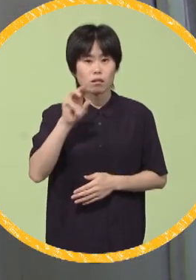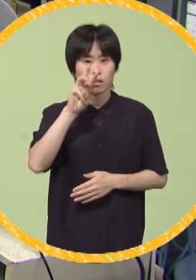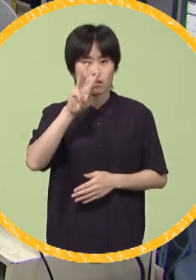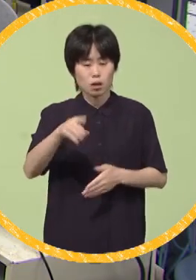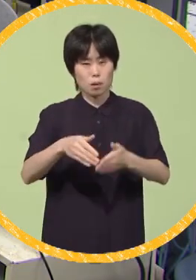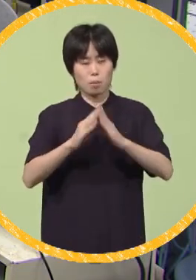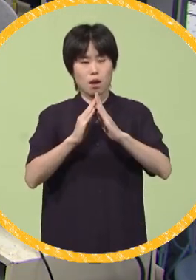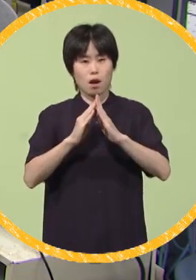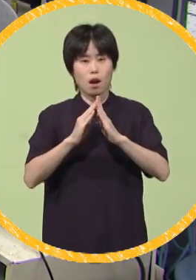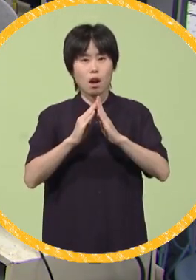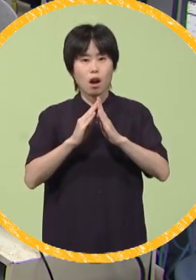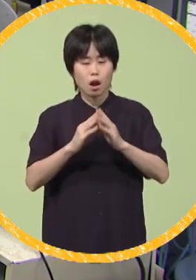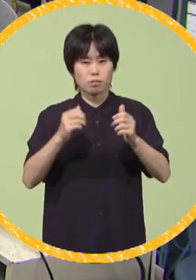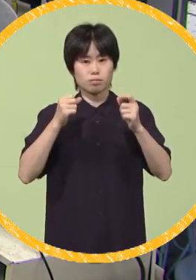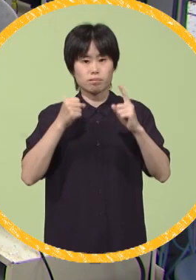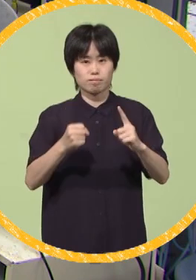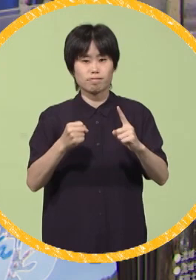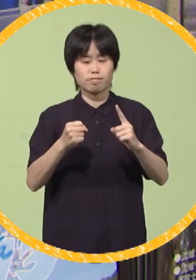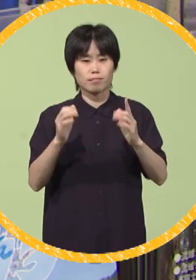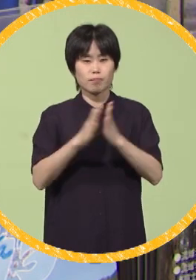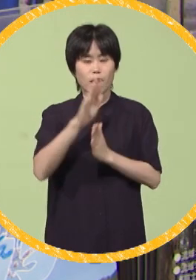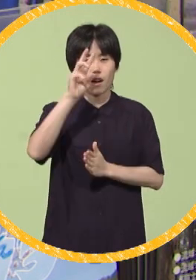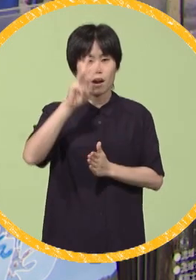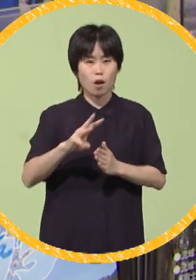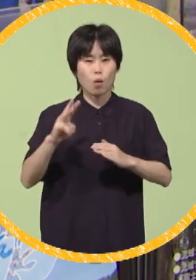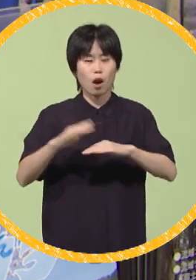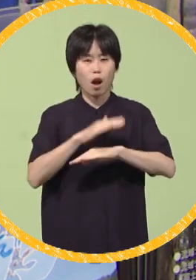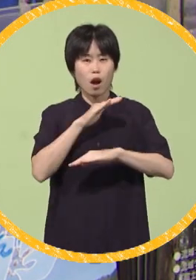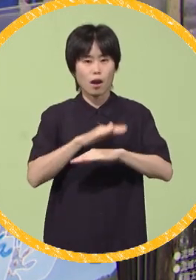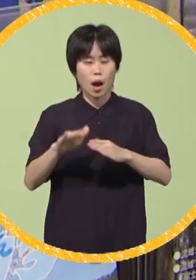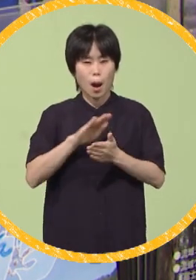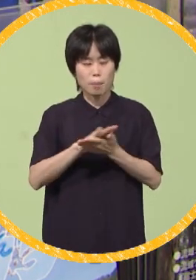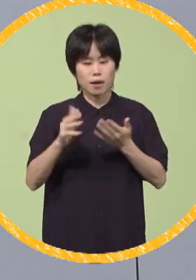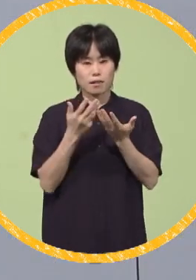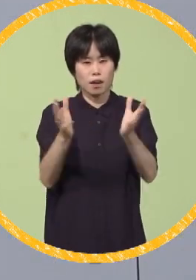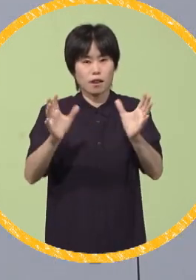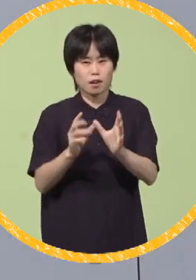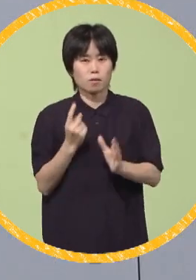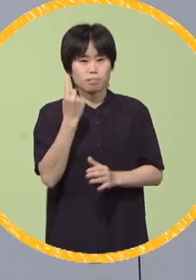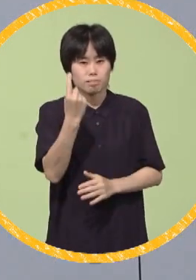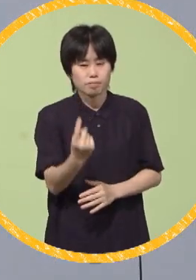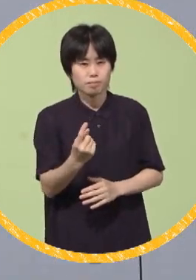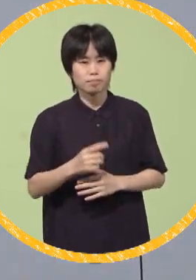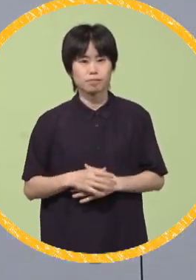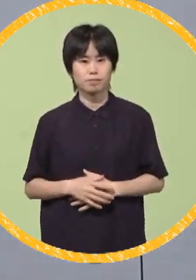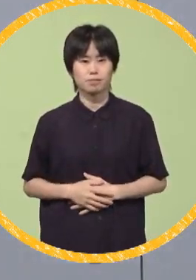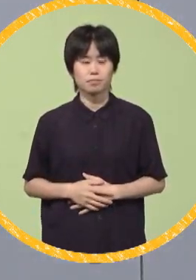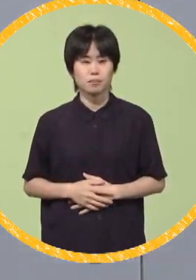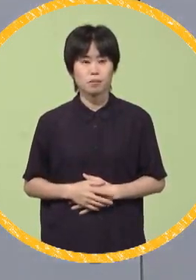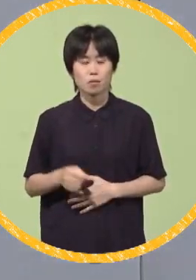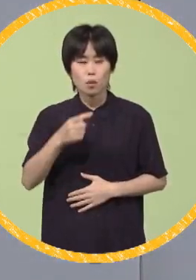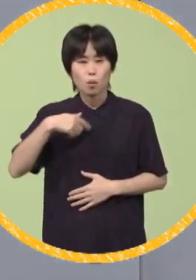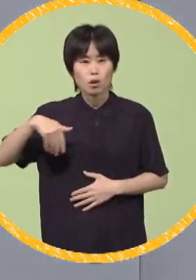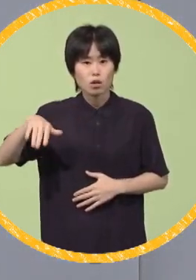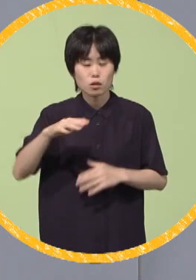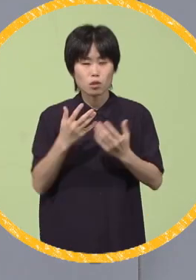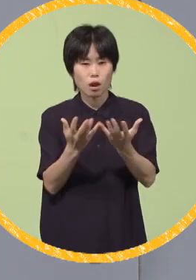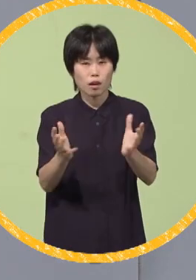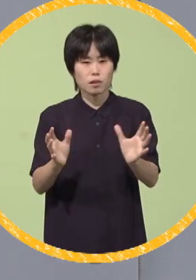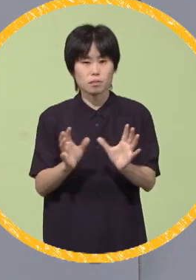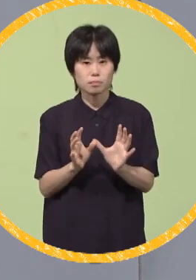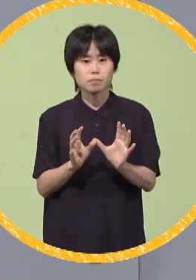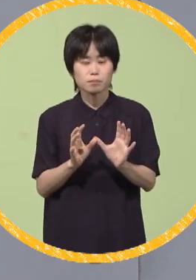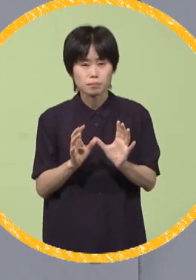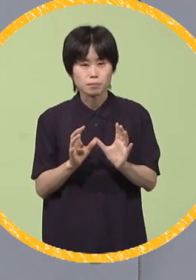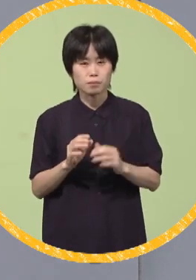立された公益財団法人神奈川海岸美化財団に行ってきました。 私たち神奈川海岸美化